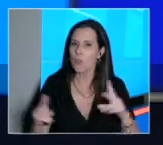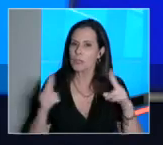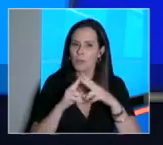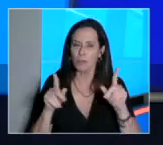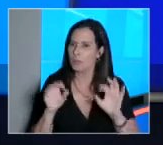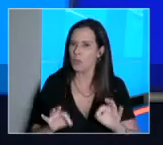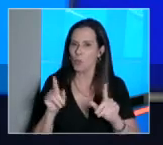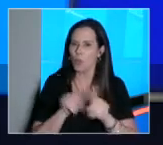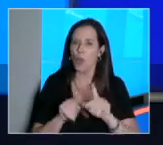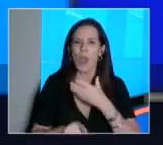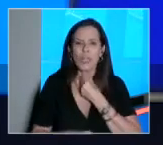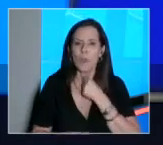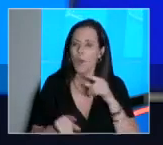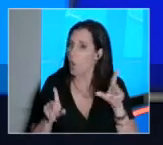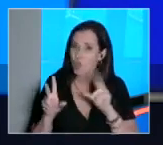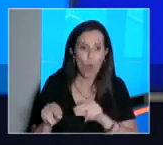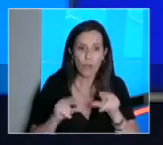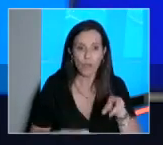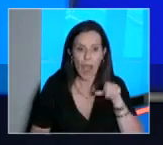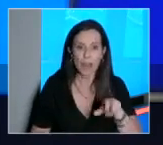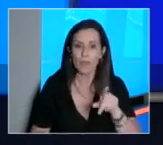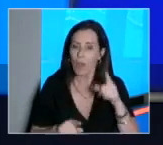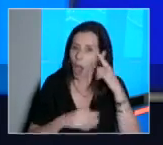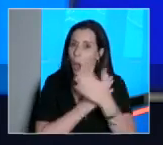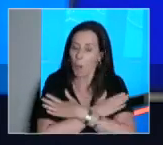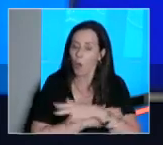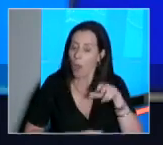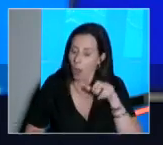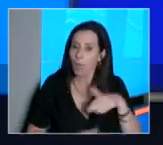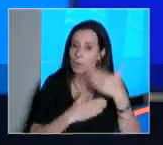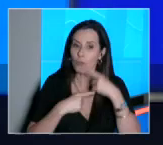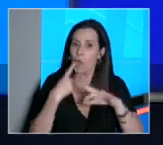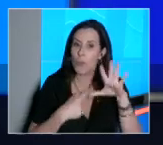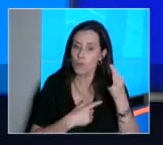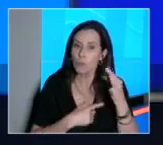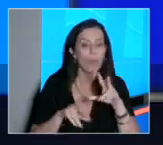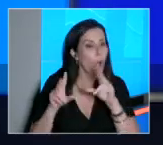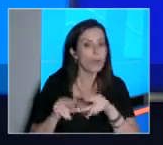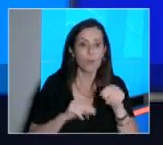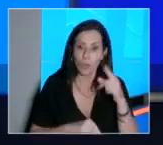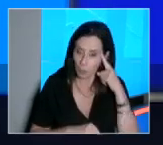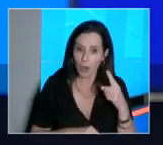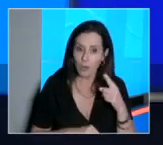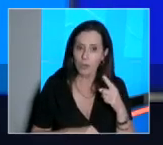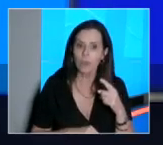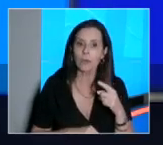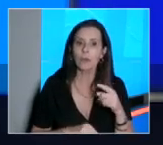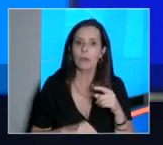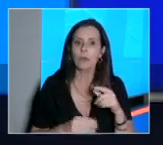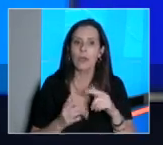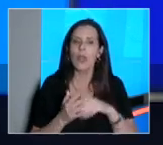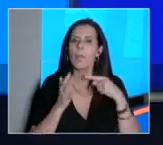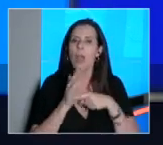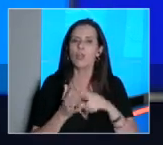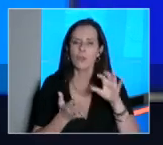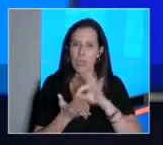שקורה באתיופיה. כולל המסע. יהודים מרוקאים עשו מסע בסוף שנות ה-50, תחילת שנות ה-60, ואתם יודעים איך איסר הראל,